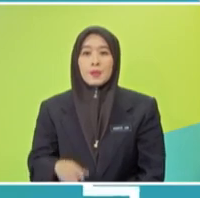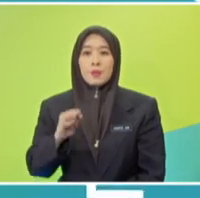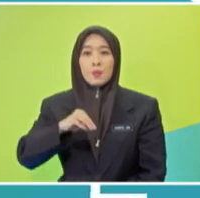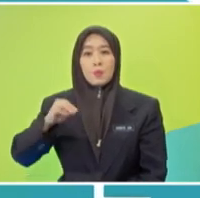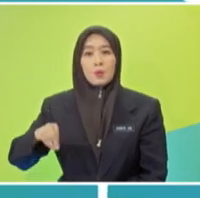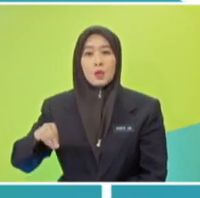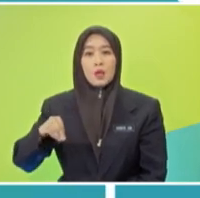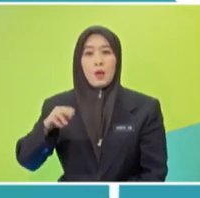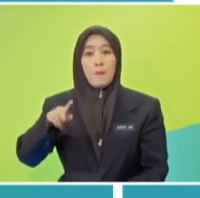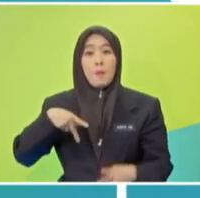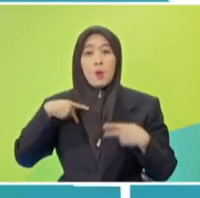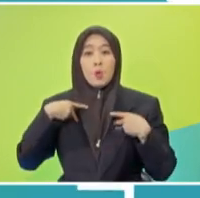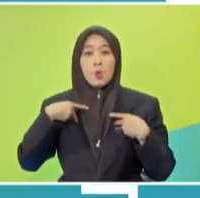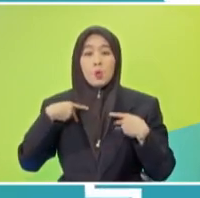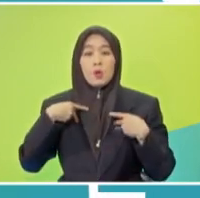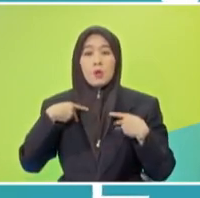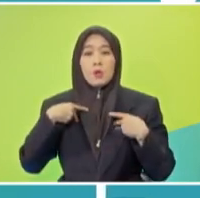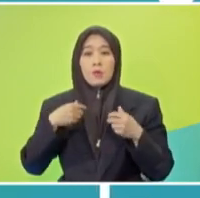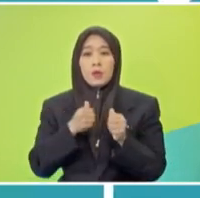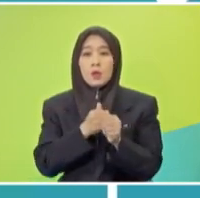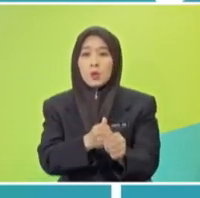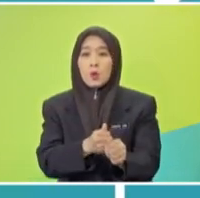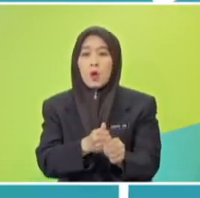perlu mematuhi peraturan